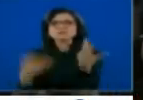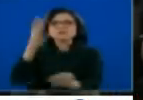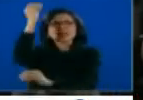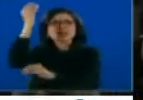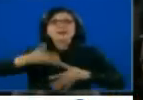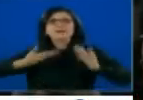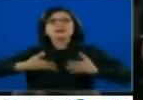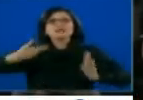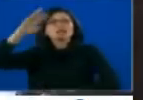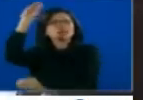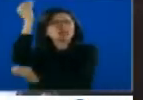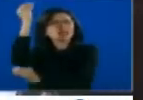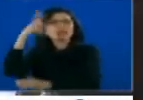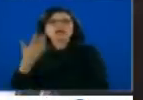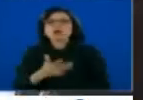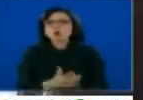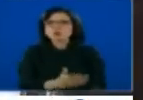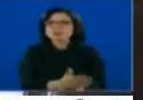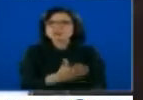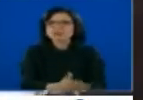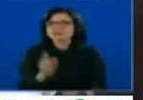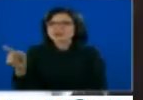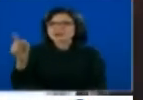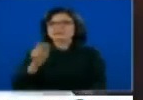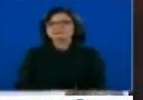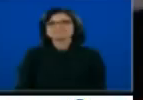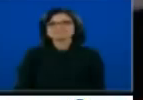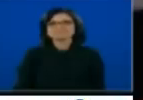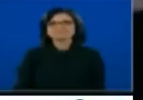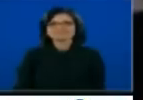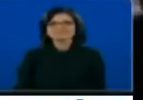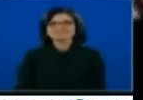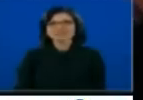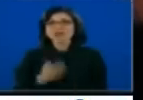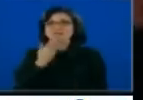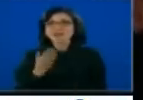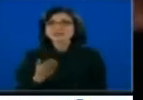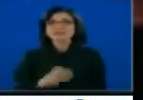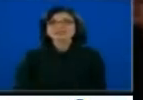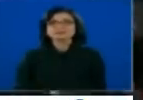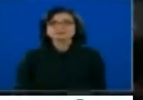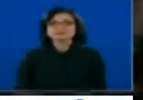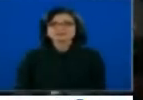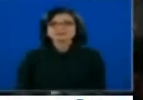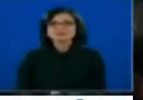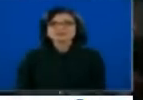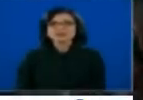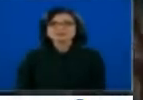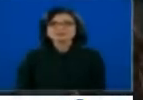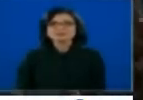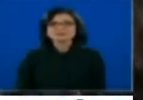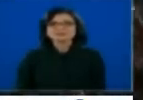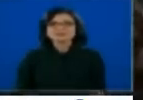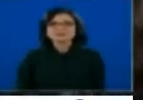Jakarta dan kita akan konsisten di sana terima kasih baik baik terima kasih saatnya saya